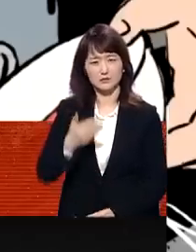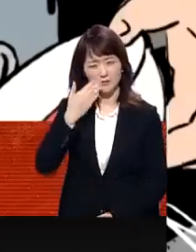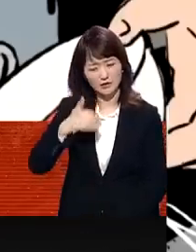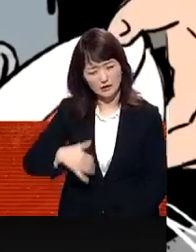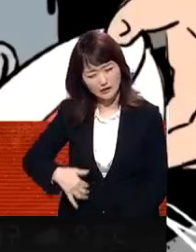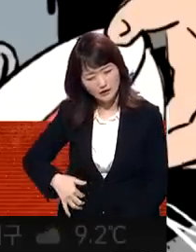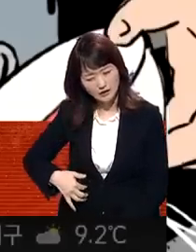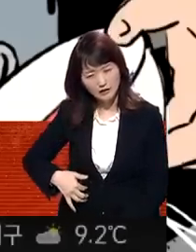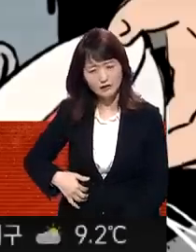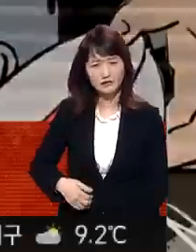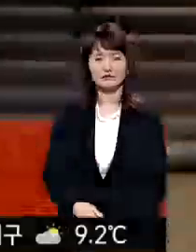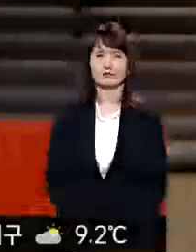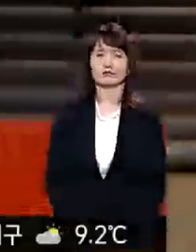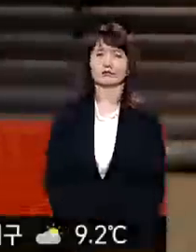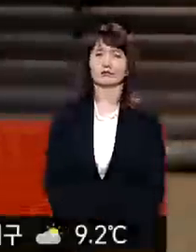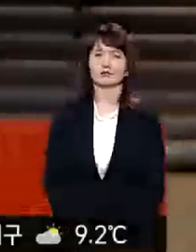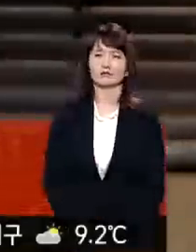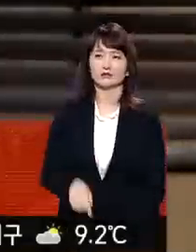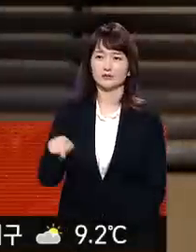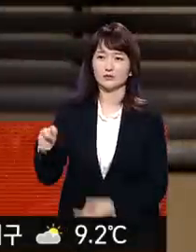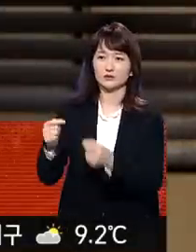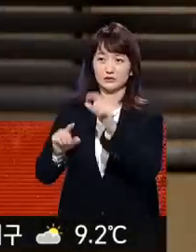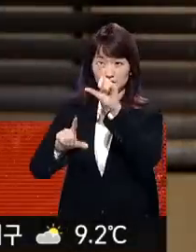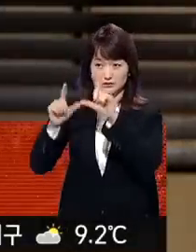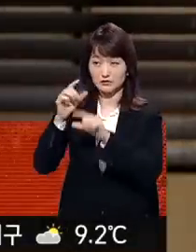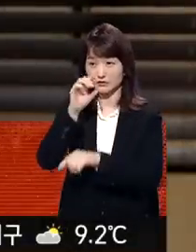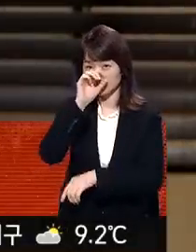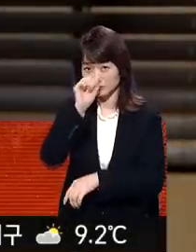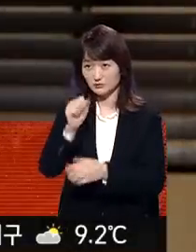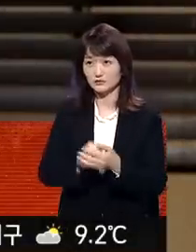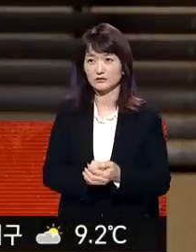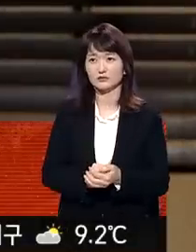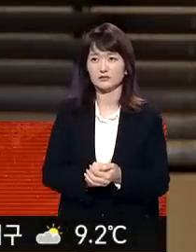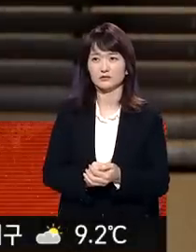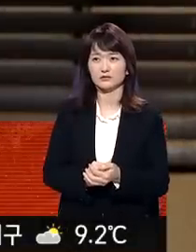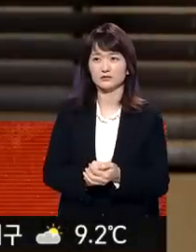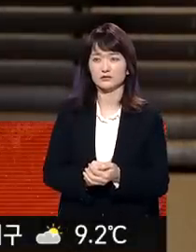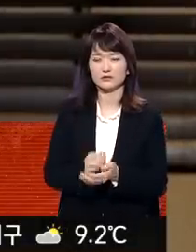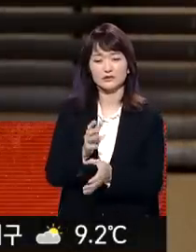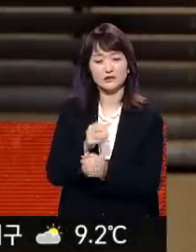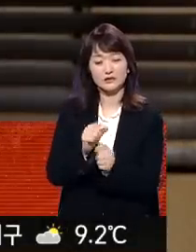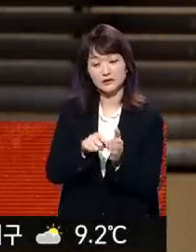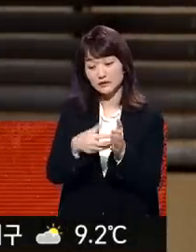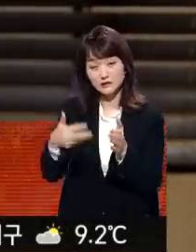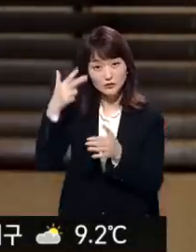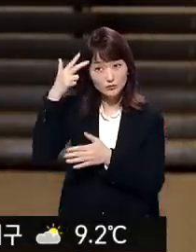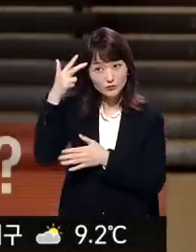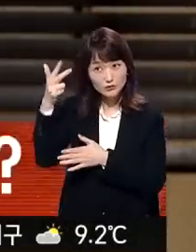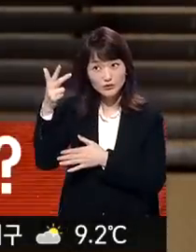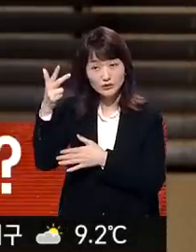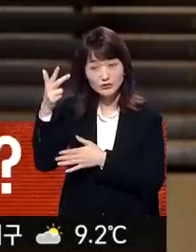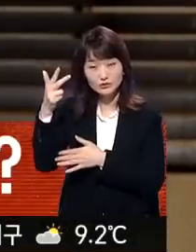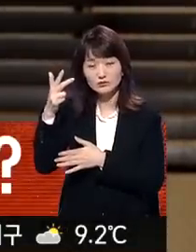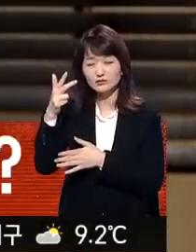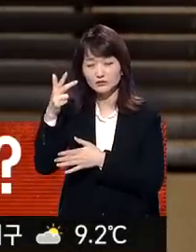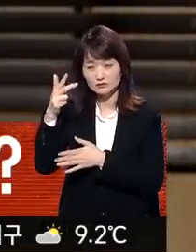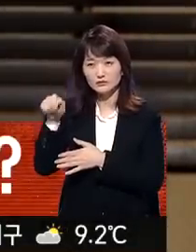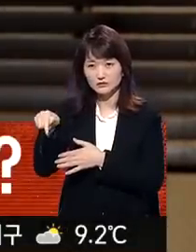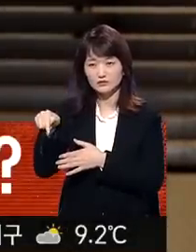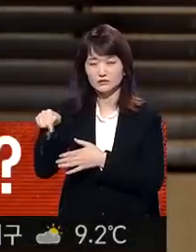저런 자세는 좋다고 보거든요. 근데 이제 일주일은 좀 많이 된 건 맞고요. 그 표현은 잘못됐다고 생각이 듭니다.